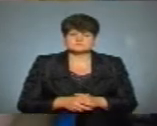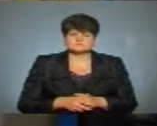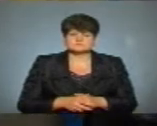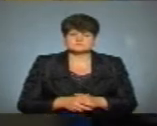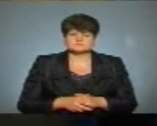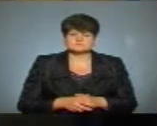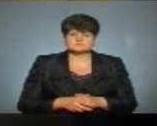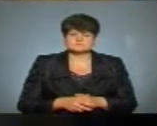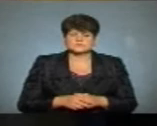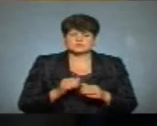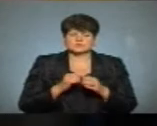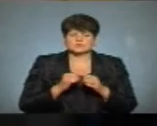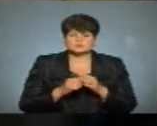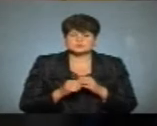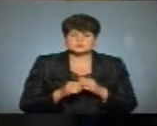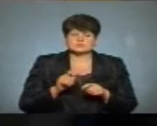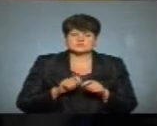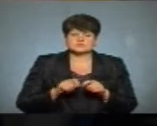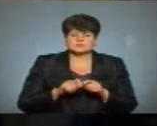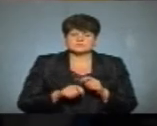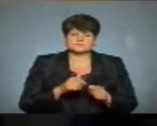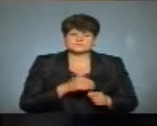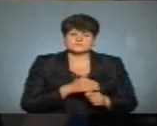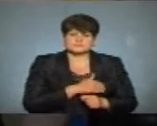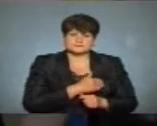Кожного відвідувача температурний скринінг робимо.